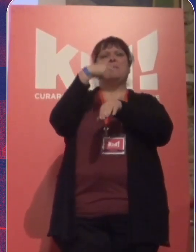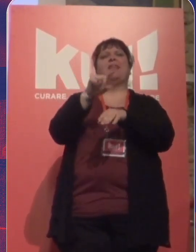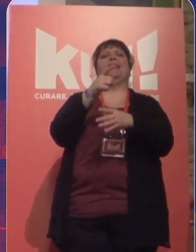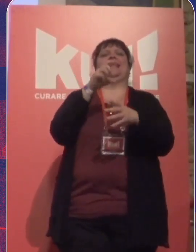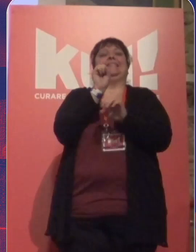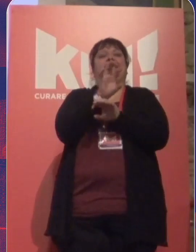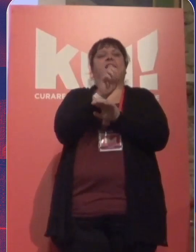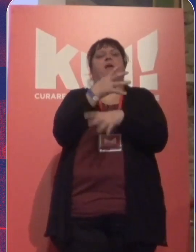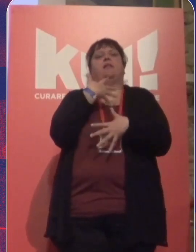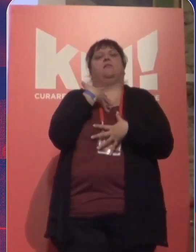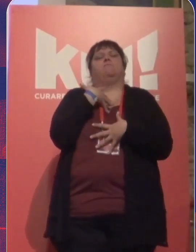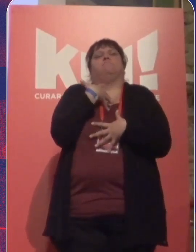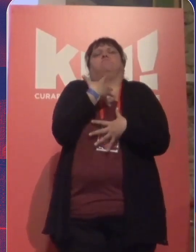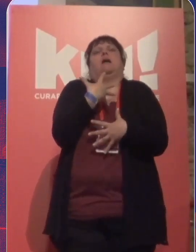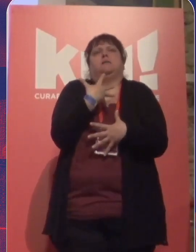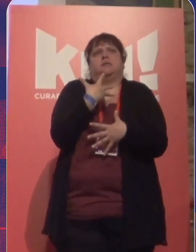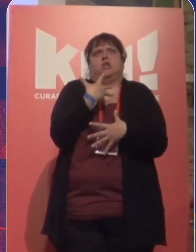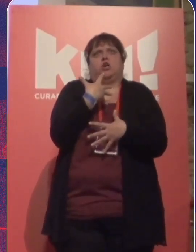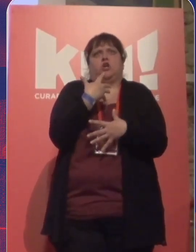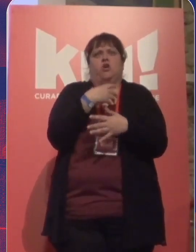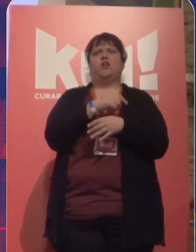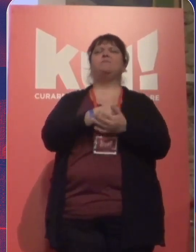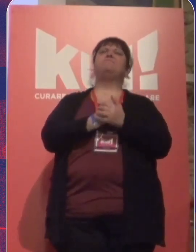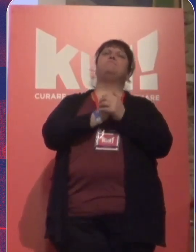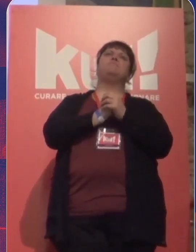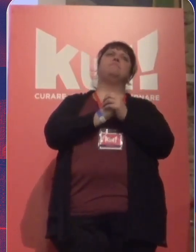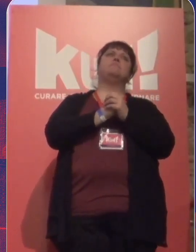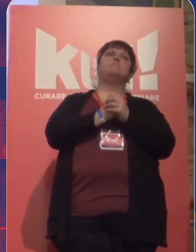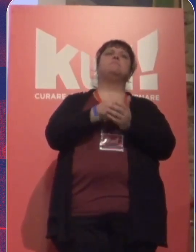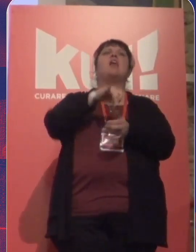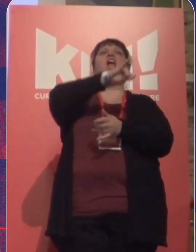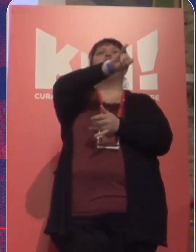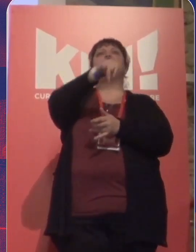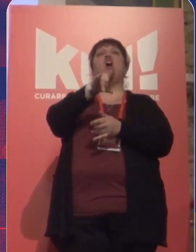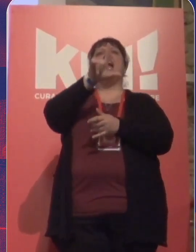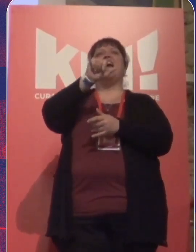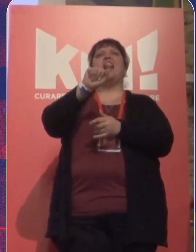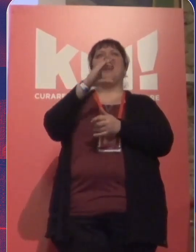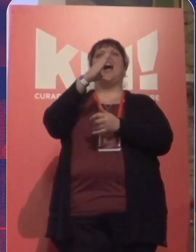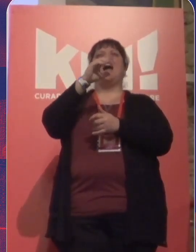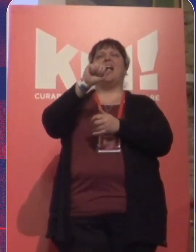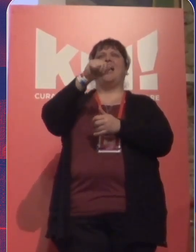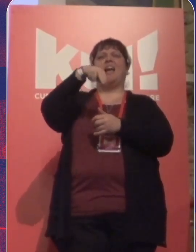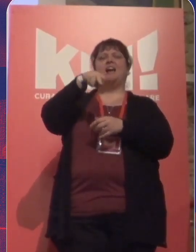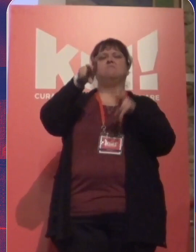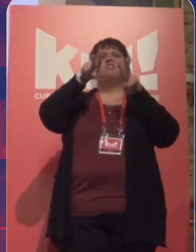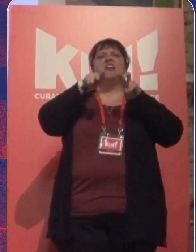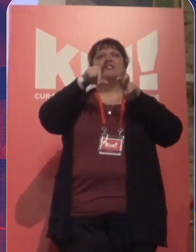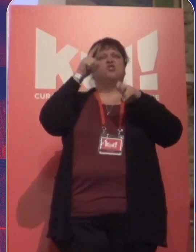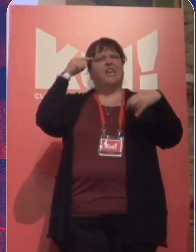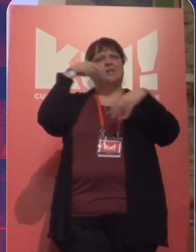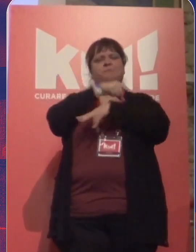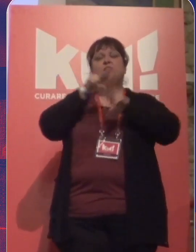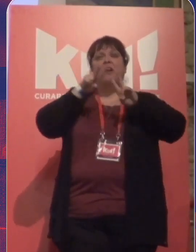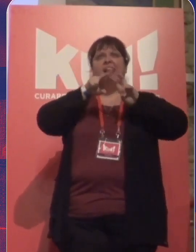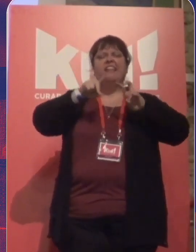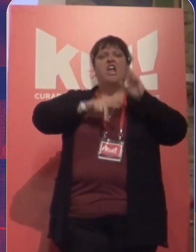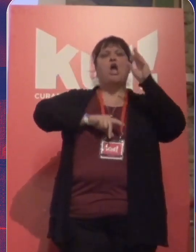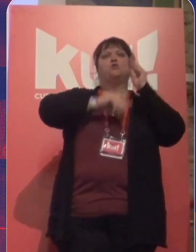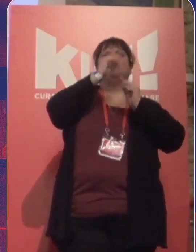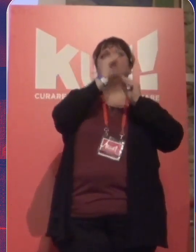torino 2014 jacques lacan la clinica psicoanalitica struttura è soggetto